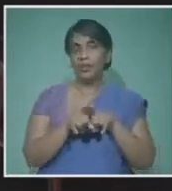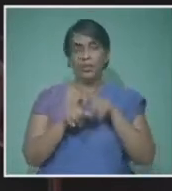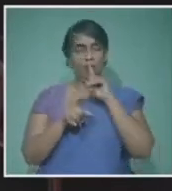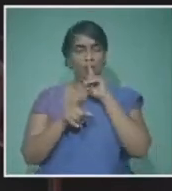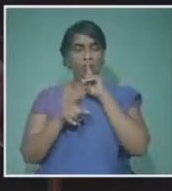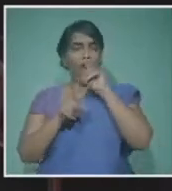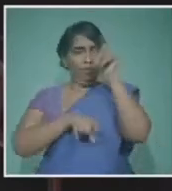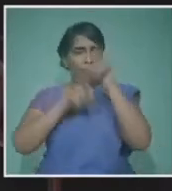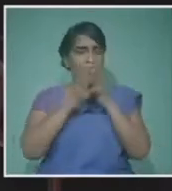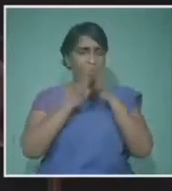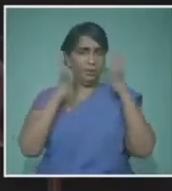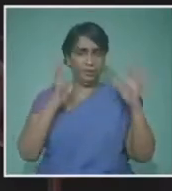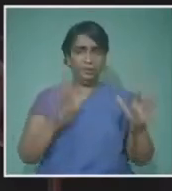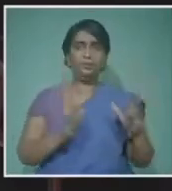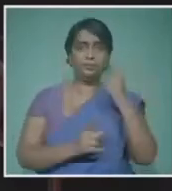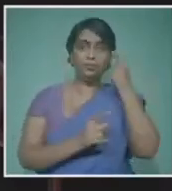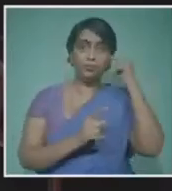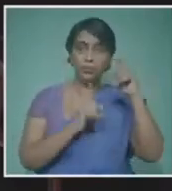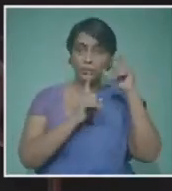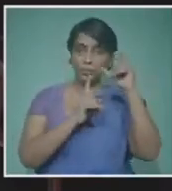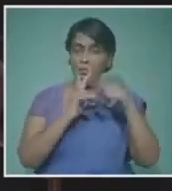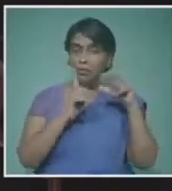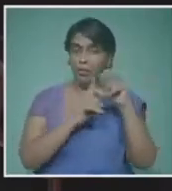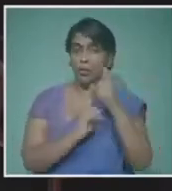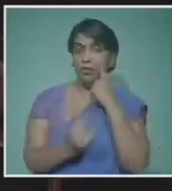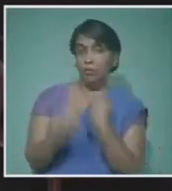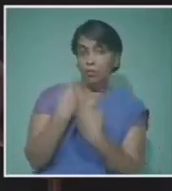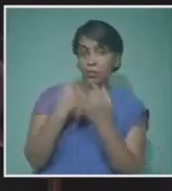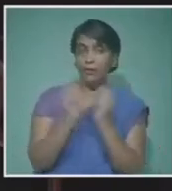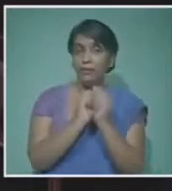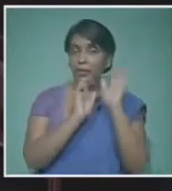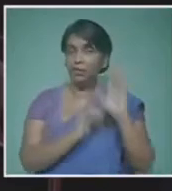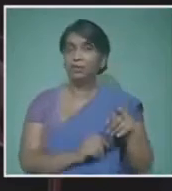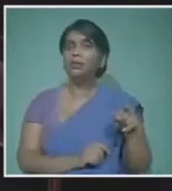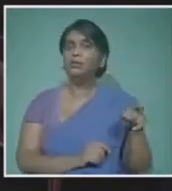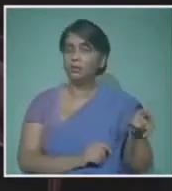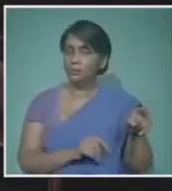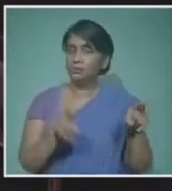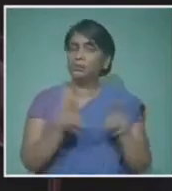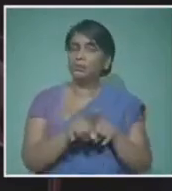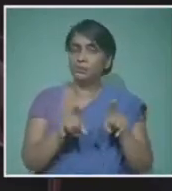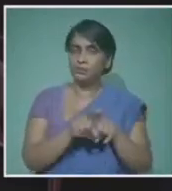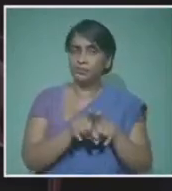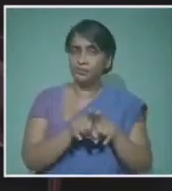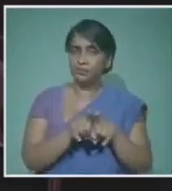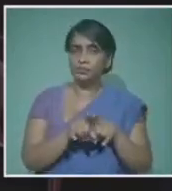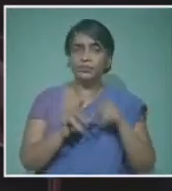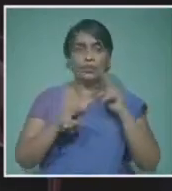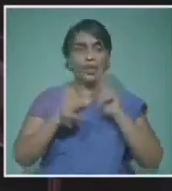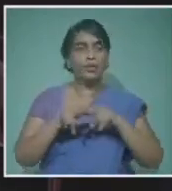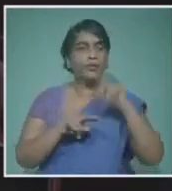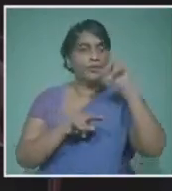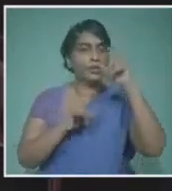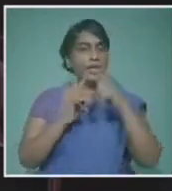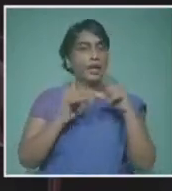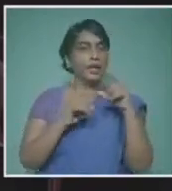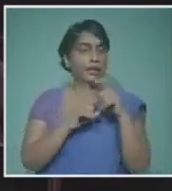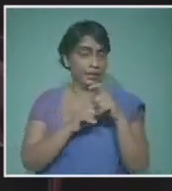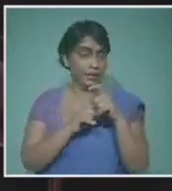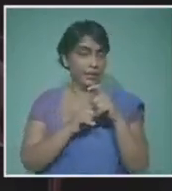ඇතුළු නිලධාරීන් ගණනාවකට අපරාධ පරීක්ෂණ දෙපාර්තමේන්තුවෙන් පරීක්ෂණ මෙහෙව්වයි කියලා ඒ වගේම FCID ආයතනයේ